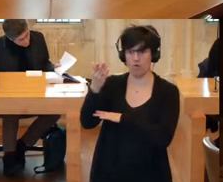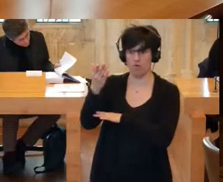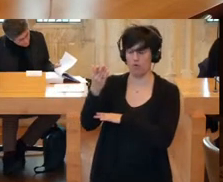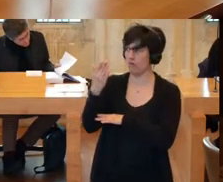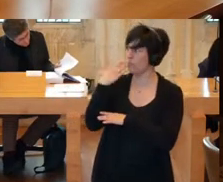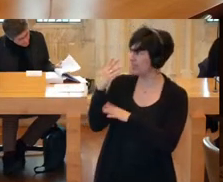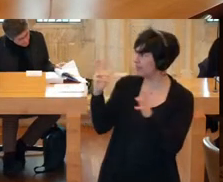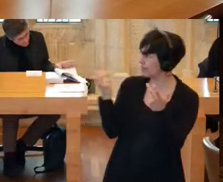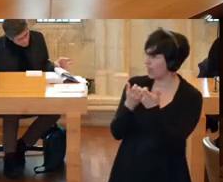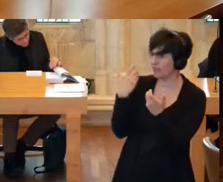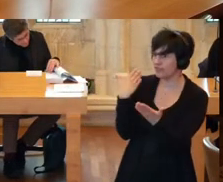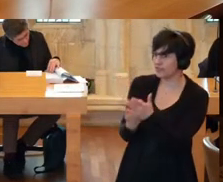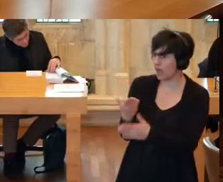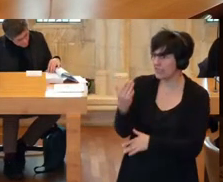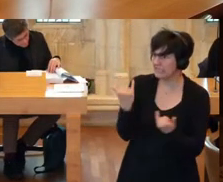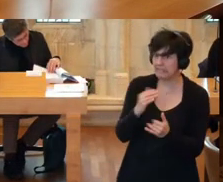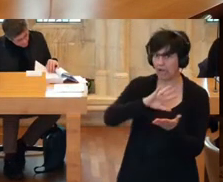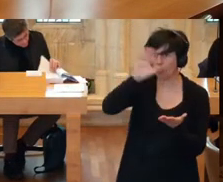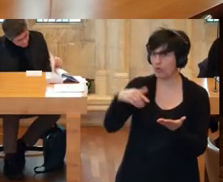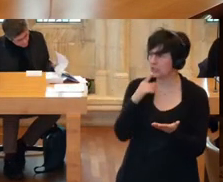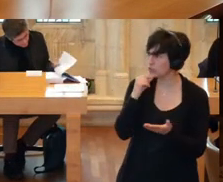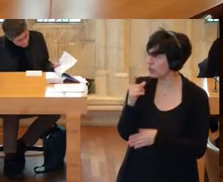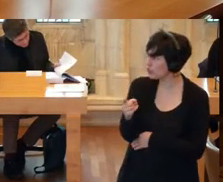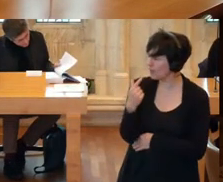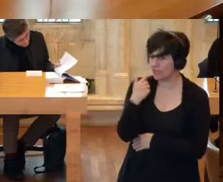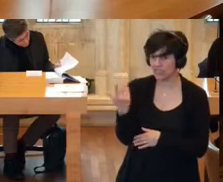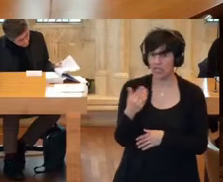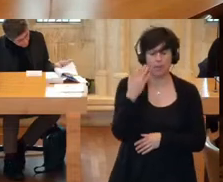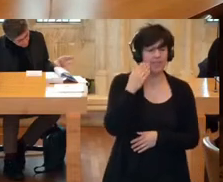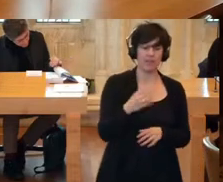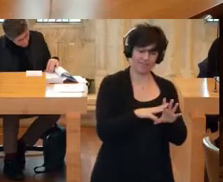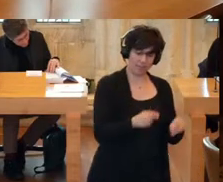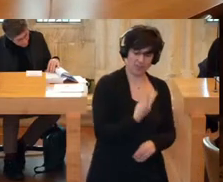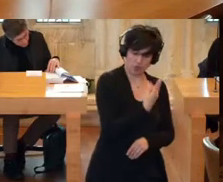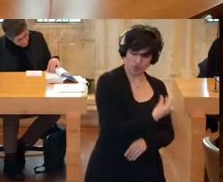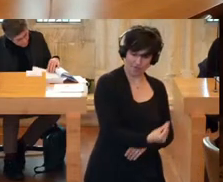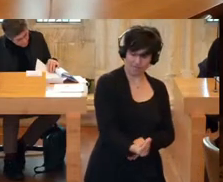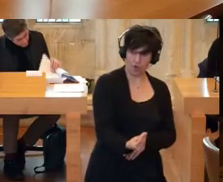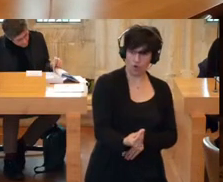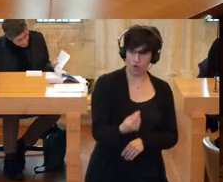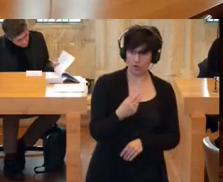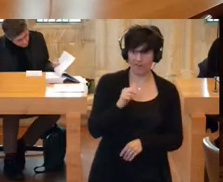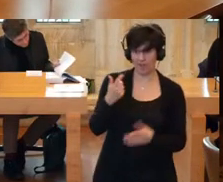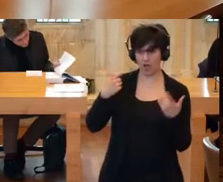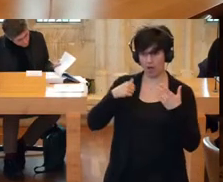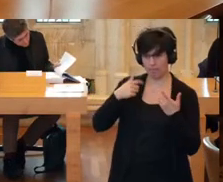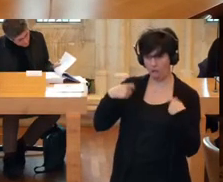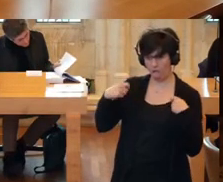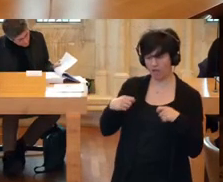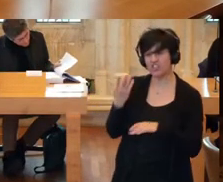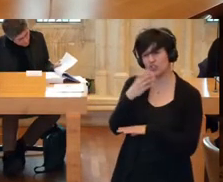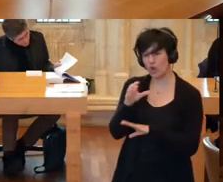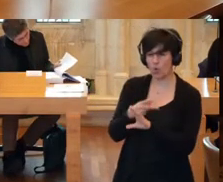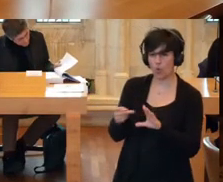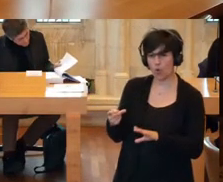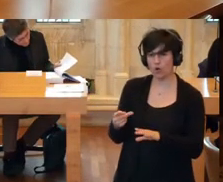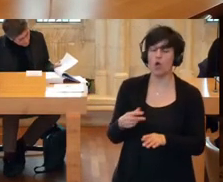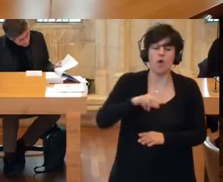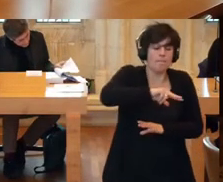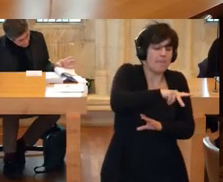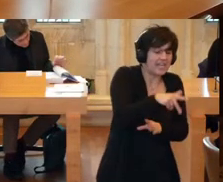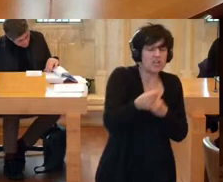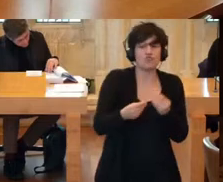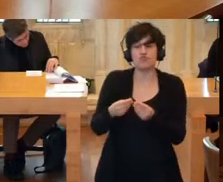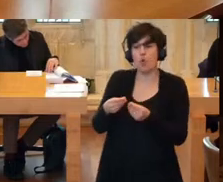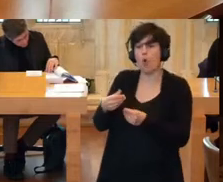être appliqués à la colline aux oiseaux, ça voudrait dire qu'un ménage constitué de 2 enfants en ressortirait donc pour 100 euros. Un tour de manège ou une